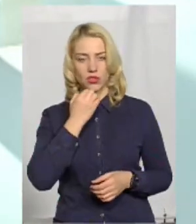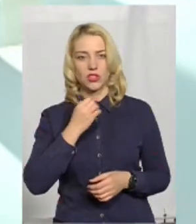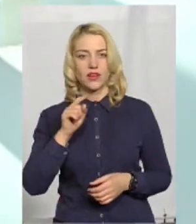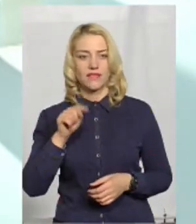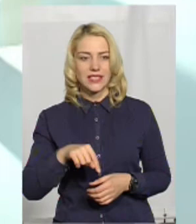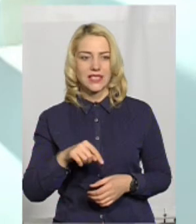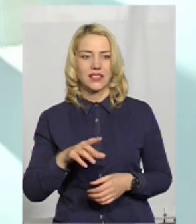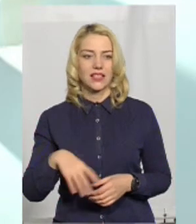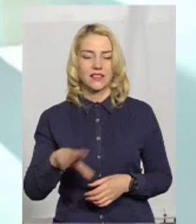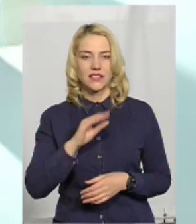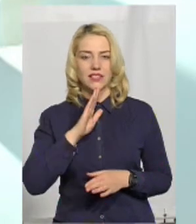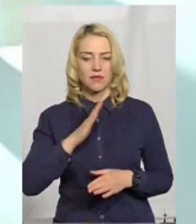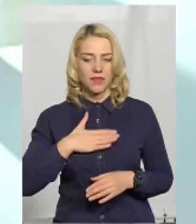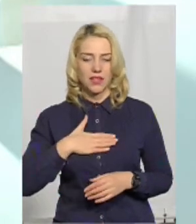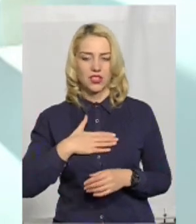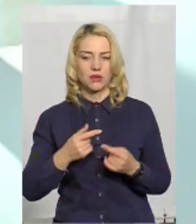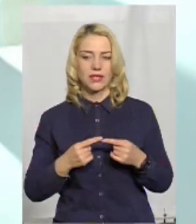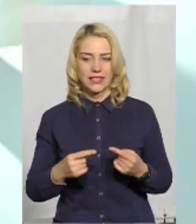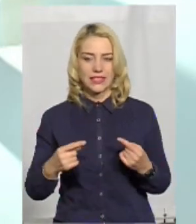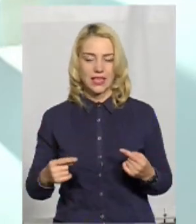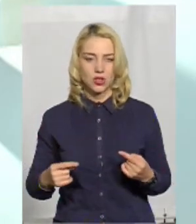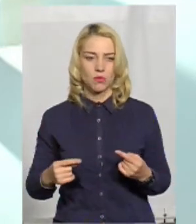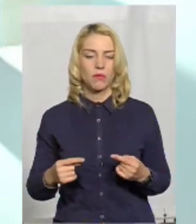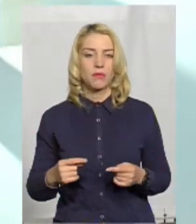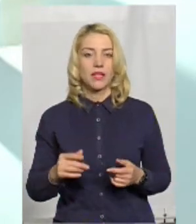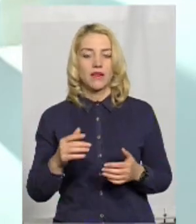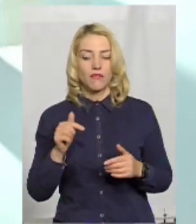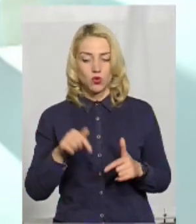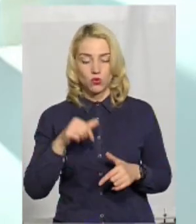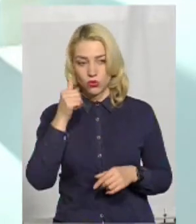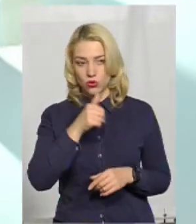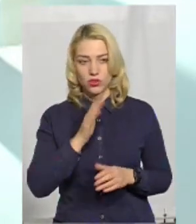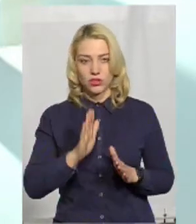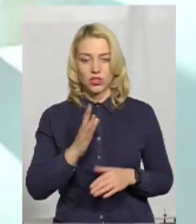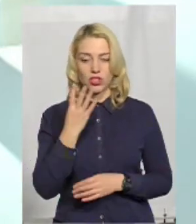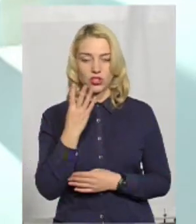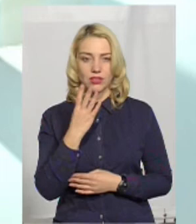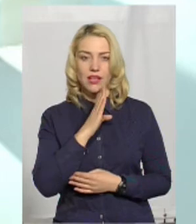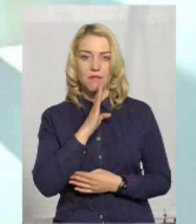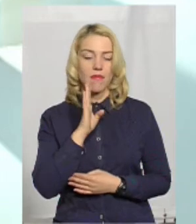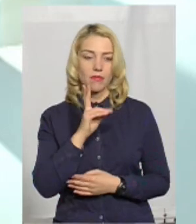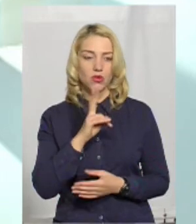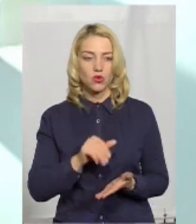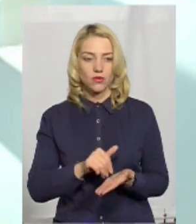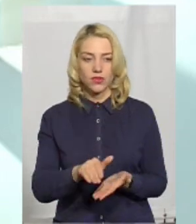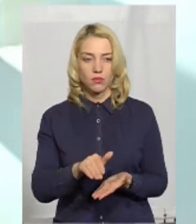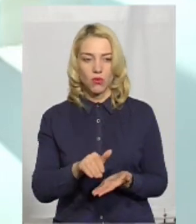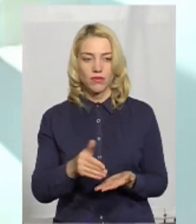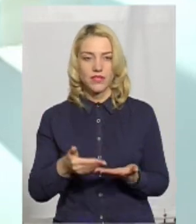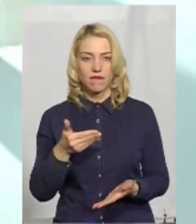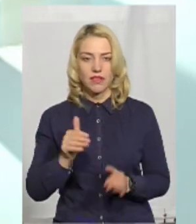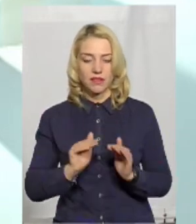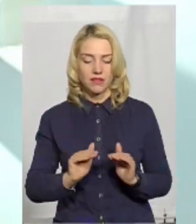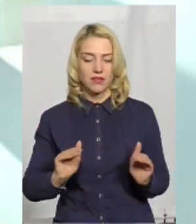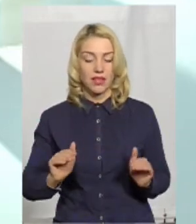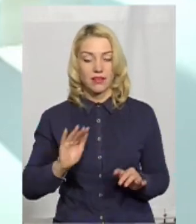все-таки всім нашим засобам і методам, у нас в цьому році тільки 4 мами, які відмовилися від дітей наших